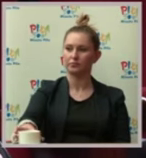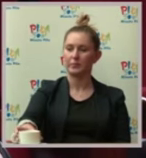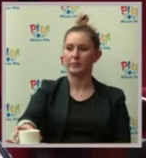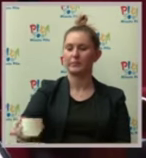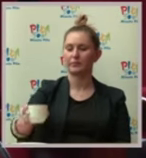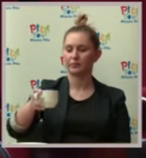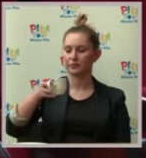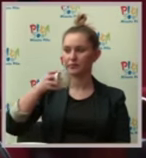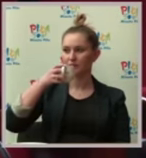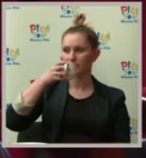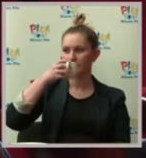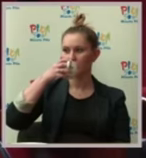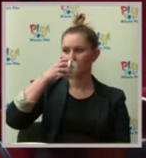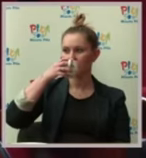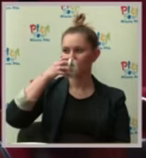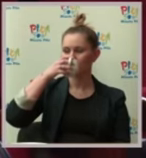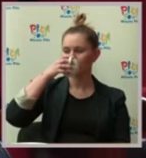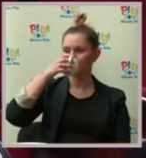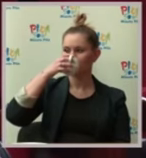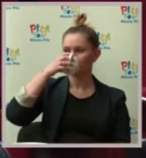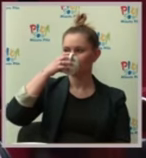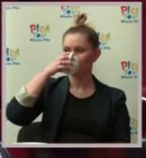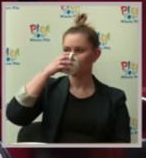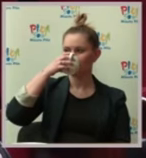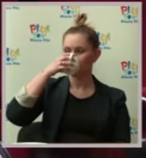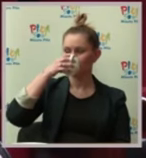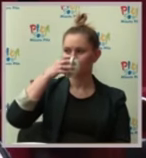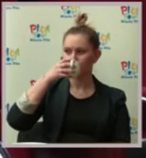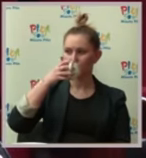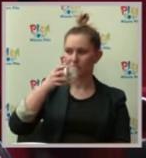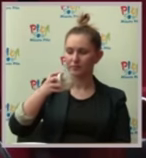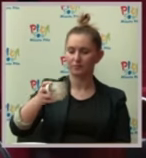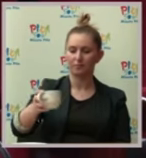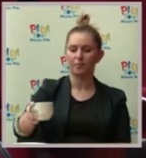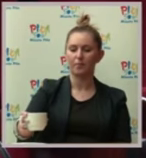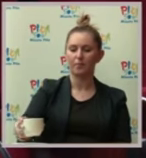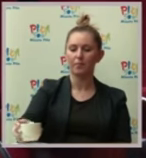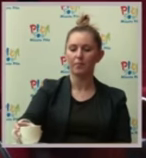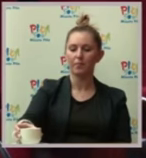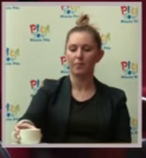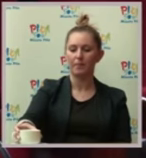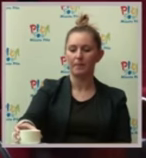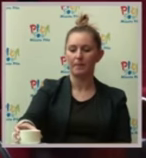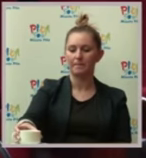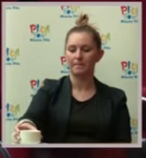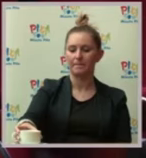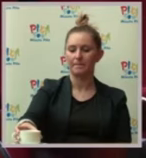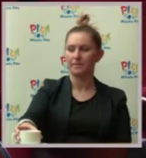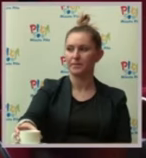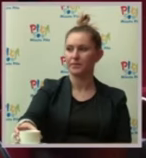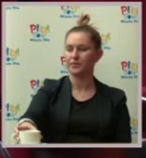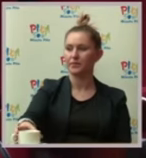to, że będzie i to długa i bardzo owocna dyskusja na ten temat, w jaki